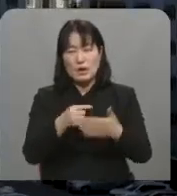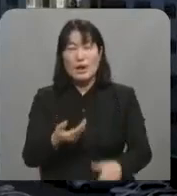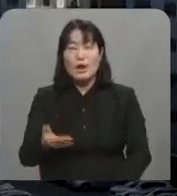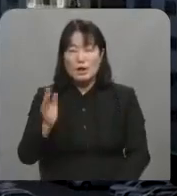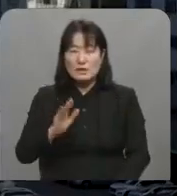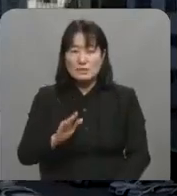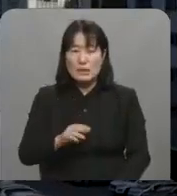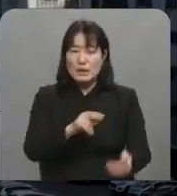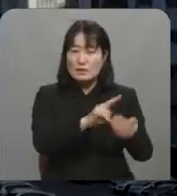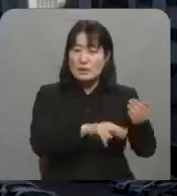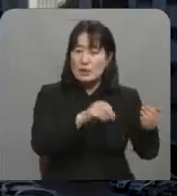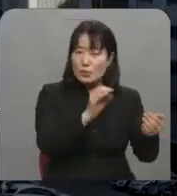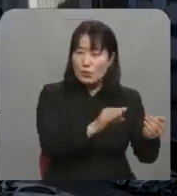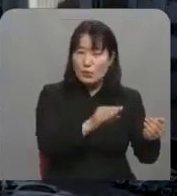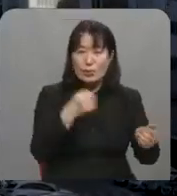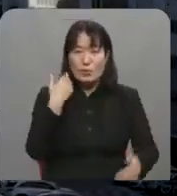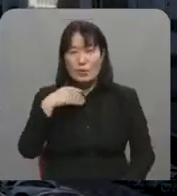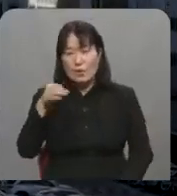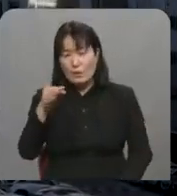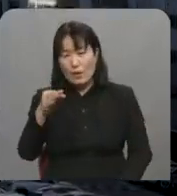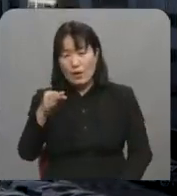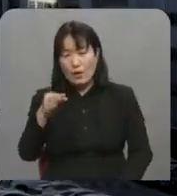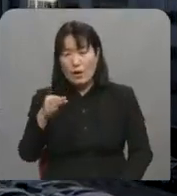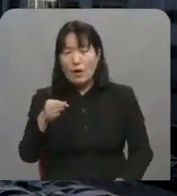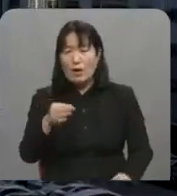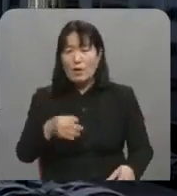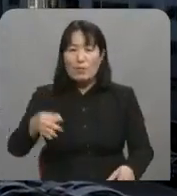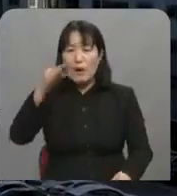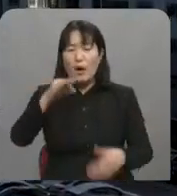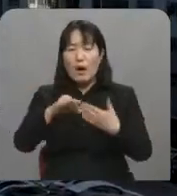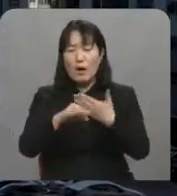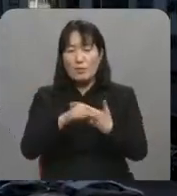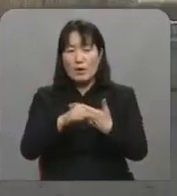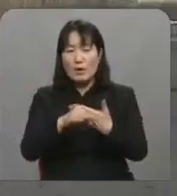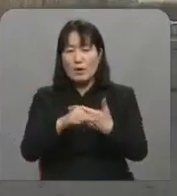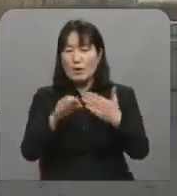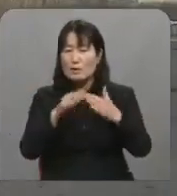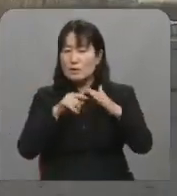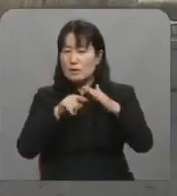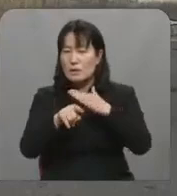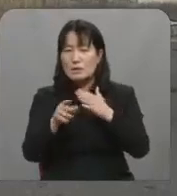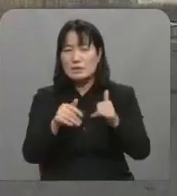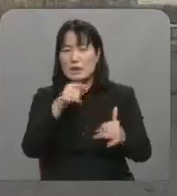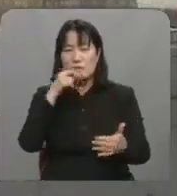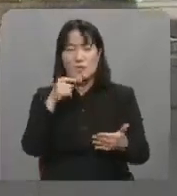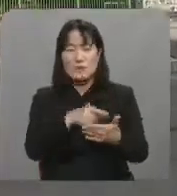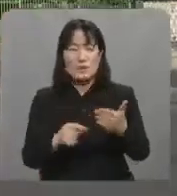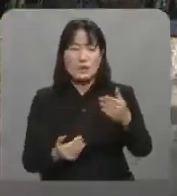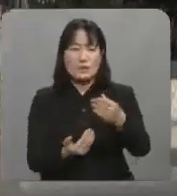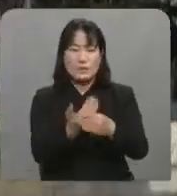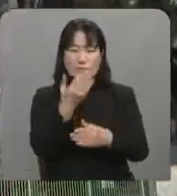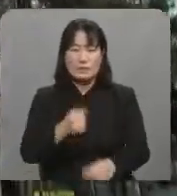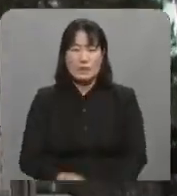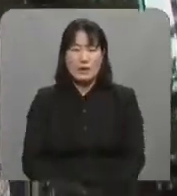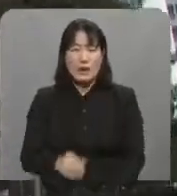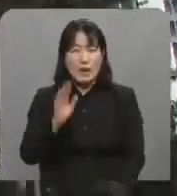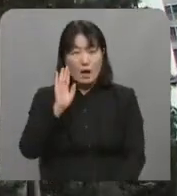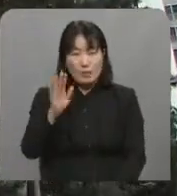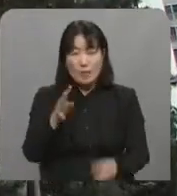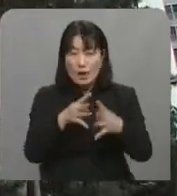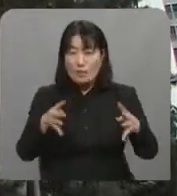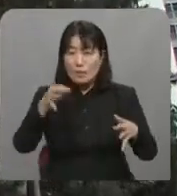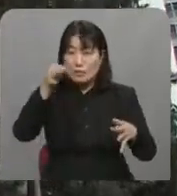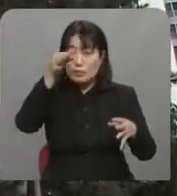매매가와 비슷하거나 비싼 가격인 깡통 전세는 세입자가 피해를 볼 가능성이 높습니다. 앞으로 아파트